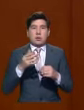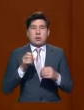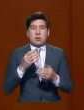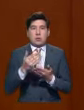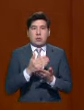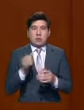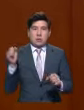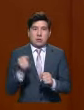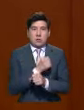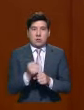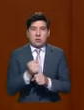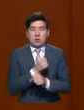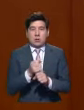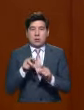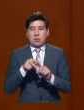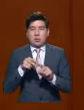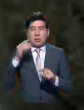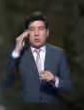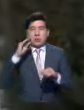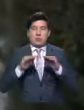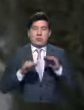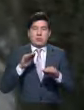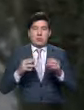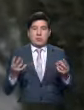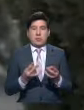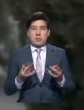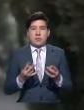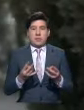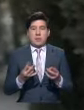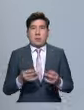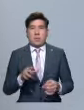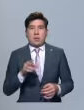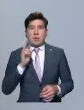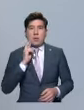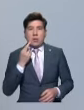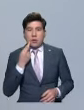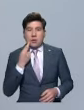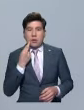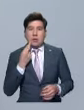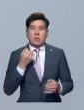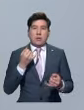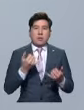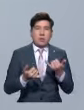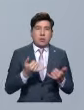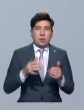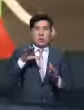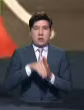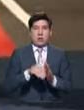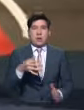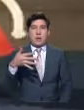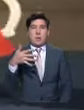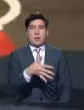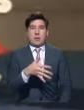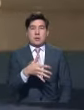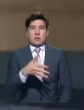жұдырықты алып жүгіруді ойланатын болады деп ойлаймыз. Азғындықта азаймай қойды. Соңғы 2 жылда балаларға 5000-ға жуық